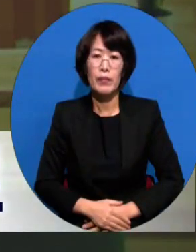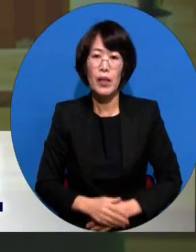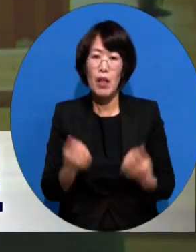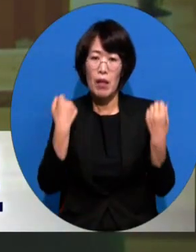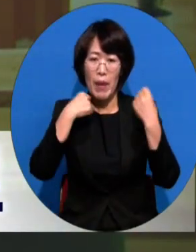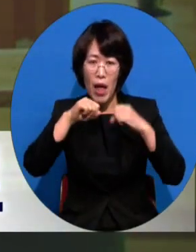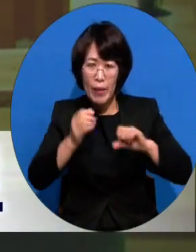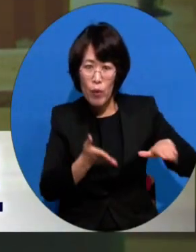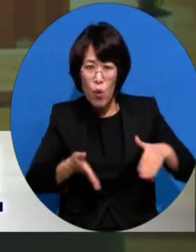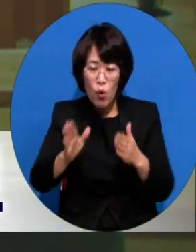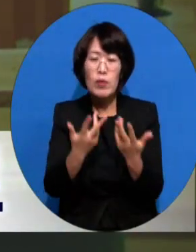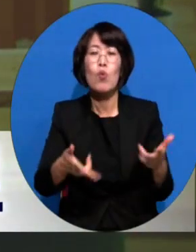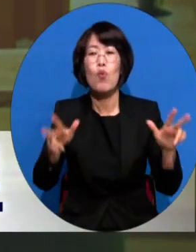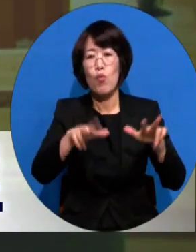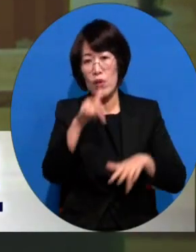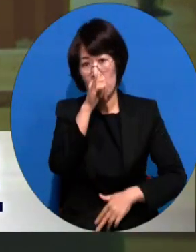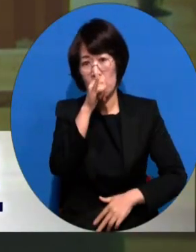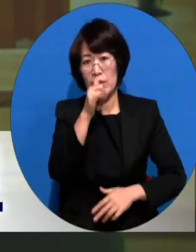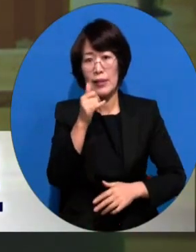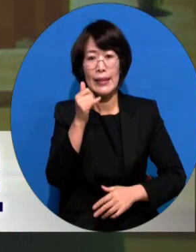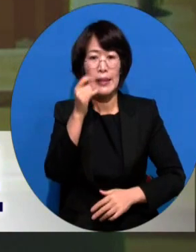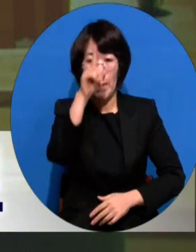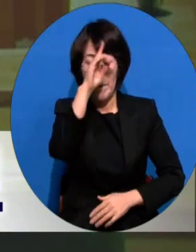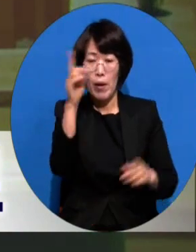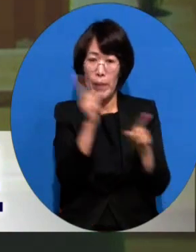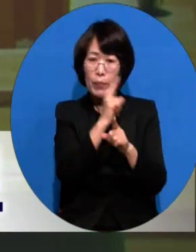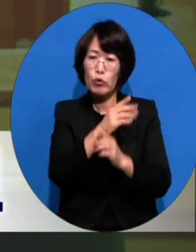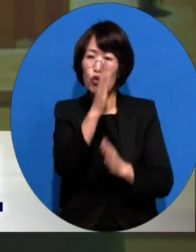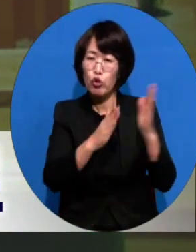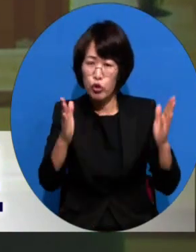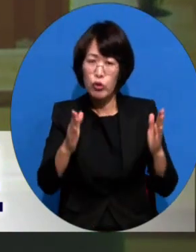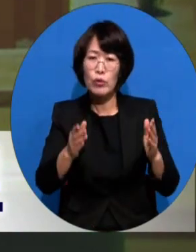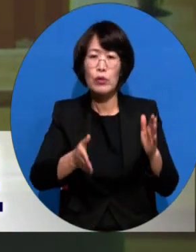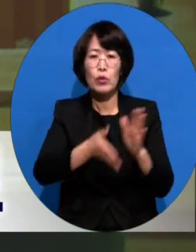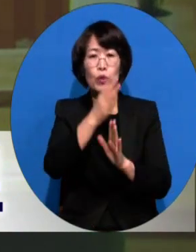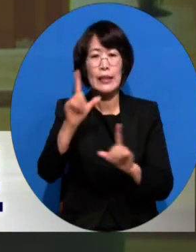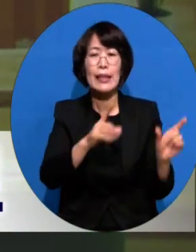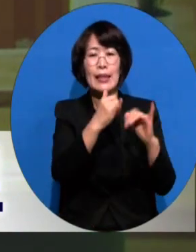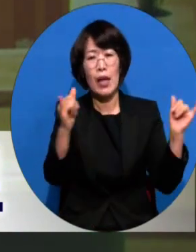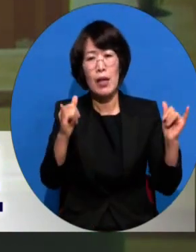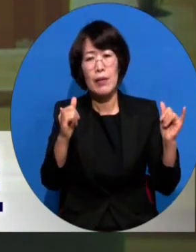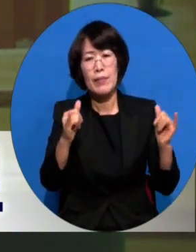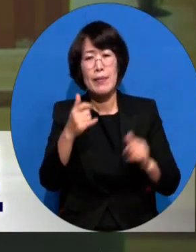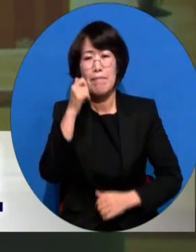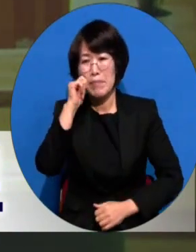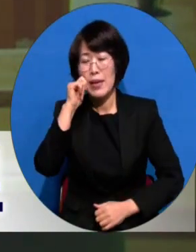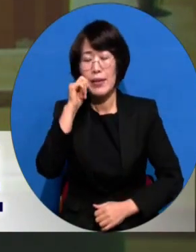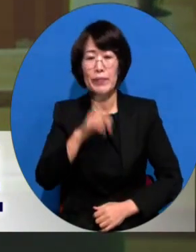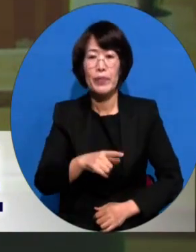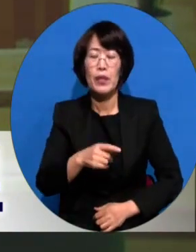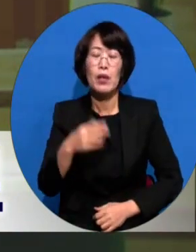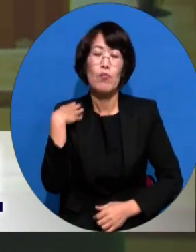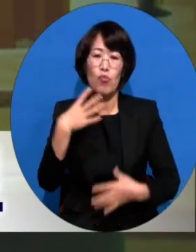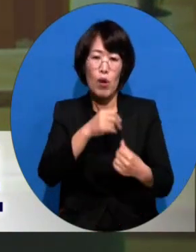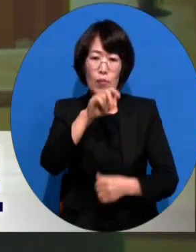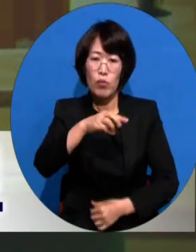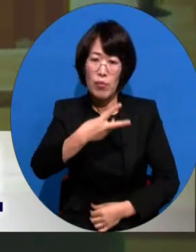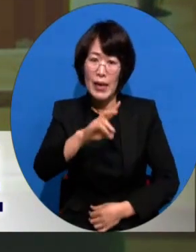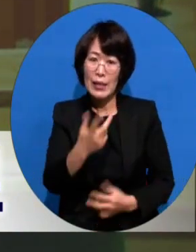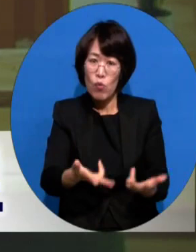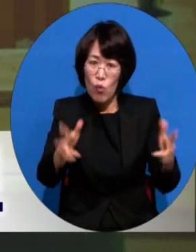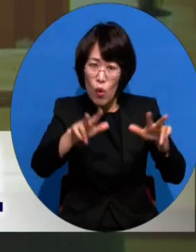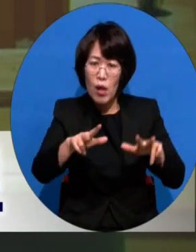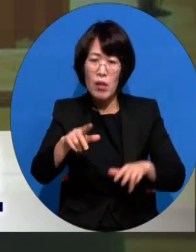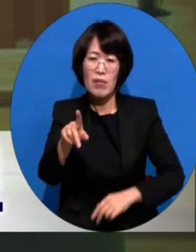산책로와 정원 등을 갖춘 치유의 숲이 요즘 도시민의 쉼터로 인기를 모으고 있는데요. 무안 물맞이골에 전남